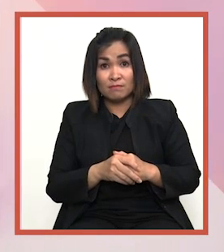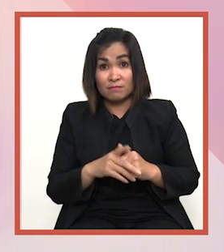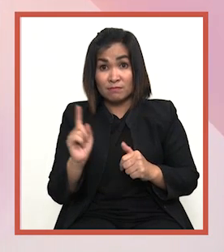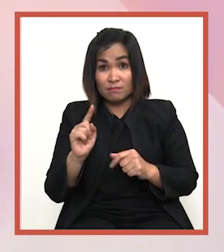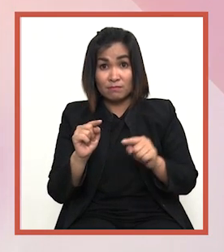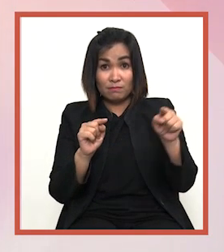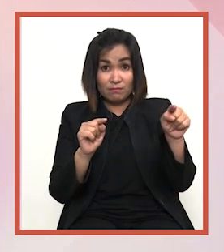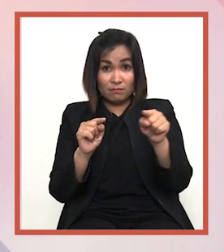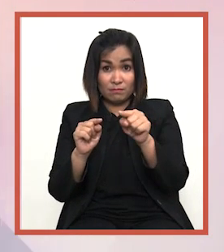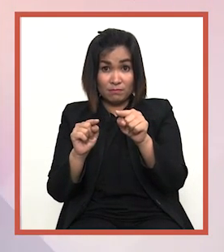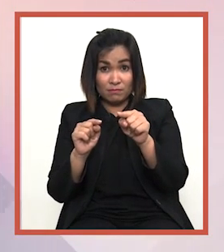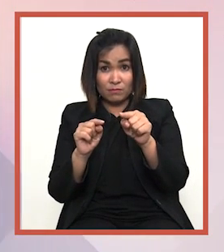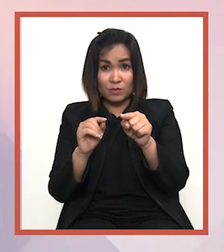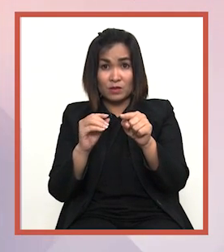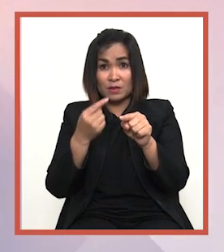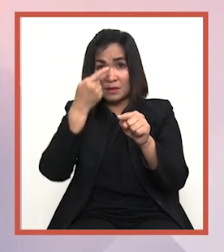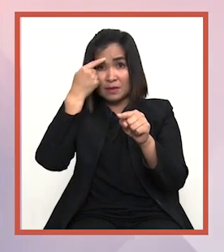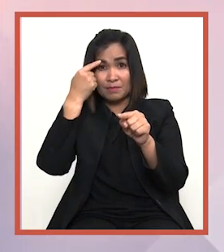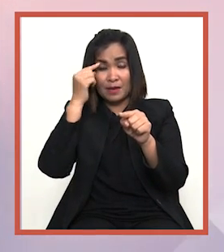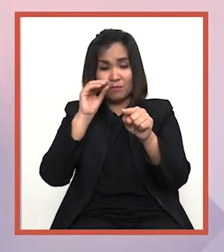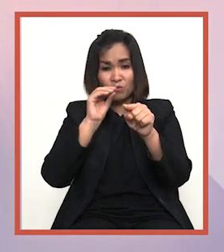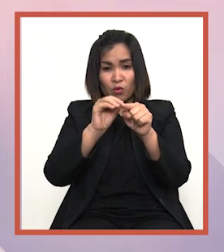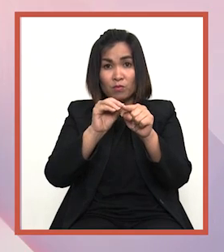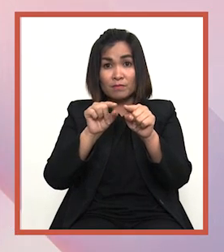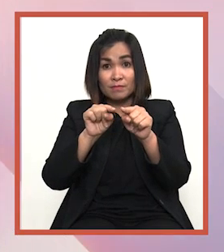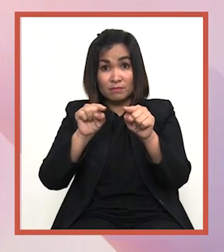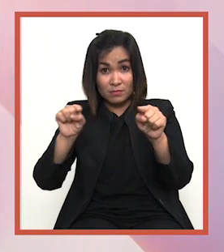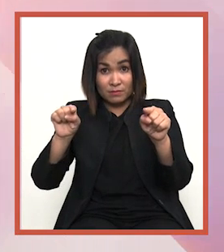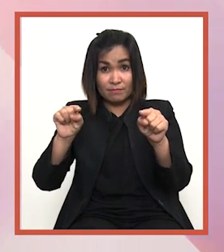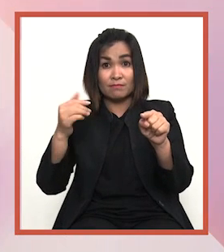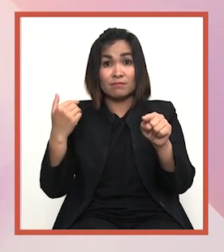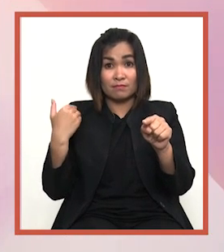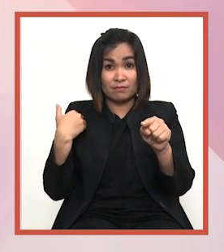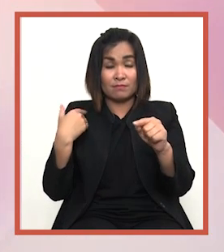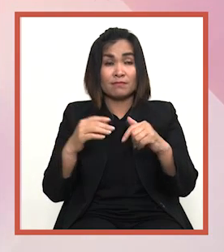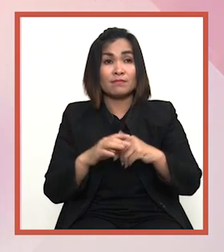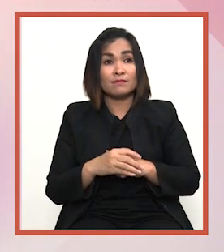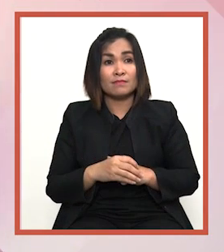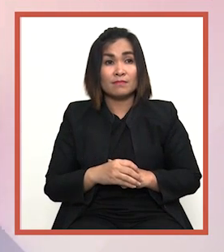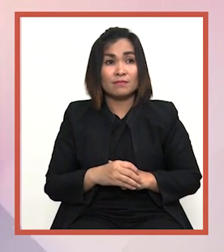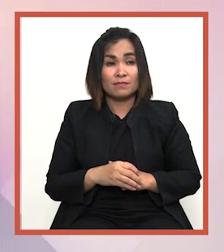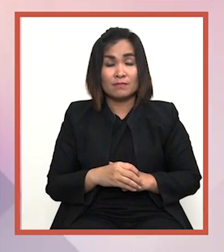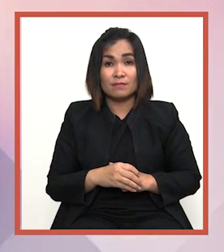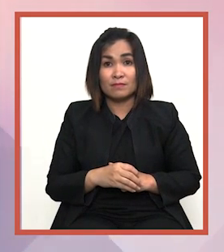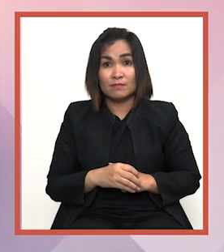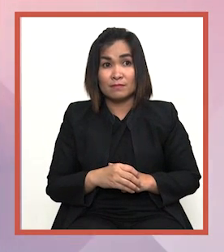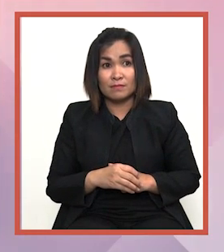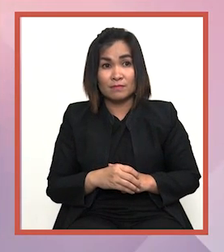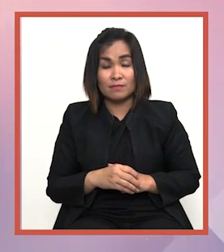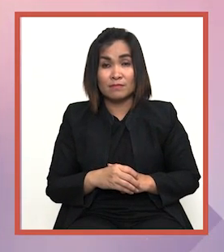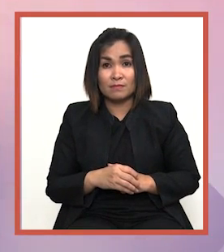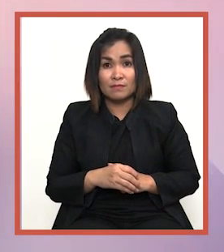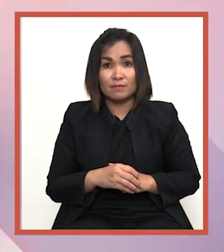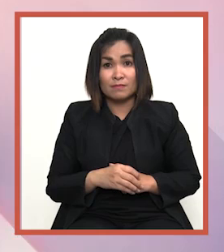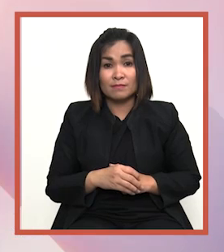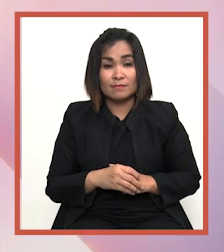เป็นลักษณะสายเส้นตรงๆนะครับเป็นการขีดเส้นตรงๆนะครับและมีจุดดำๆนะครับเป็นจุดต่อนั่นเองนะ